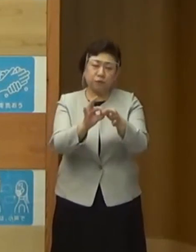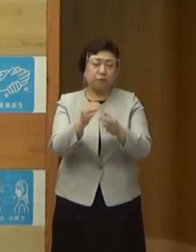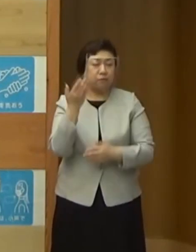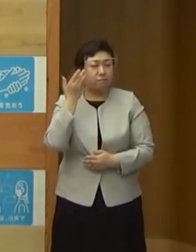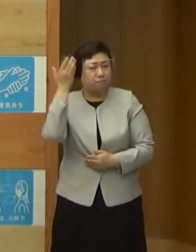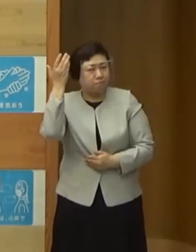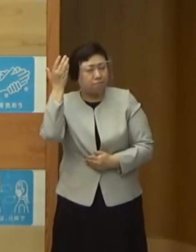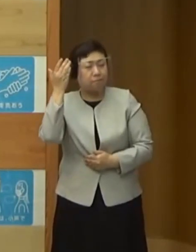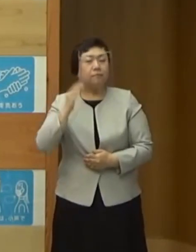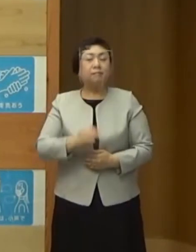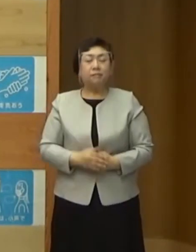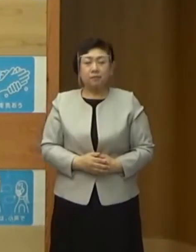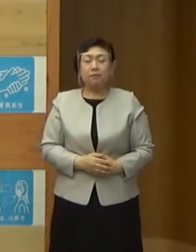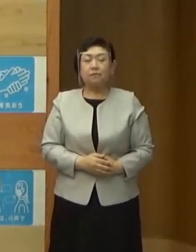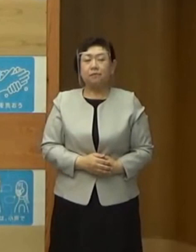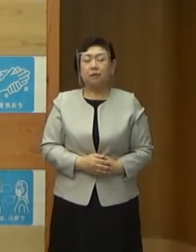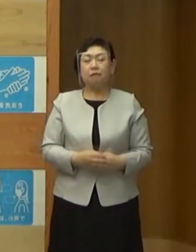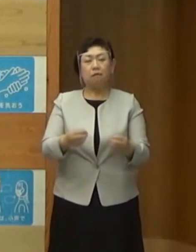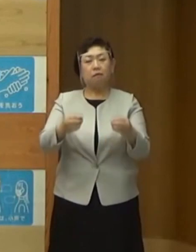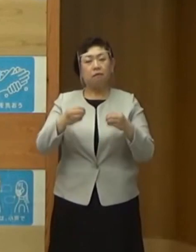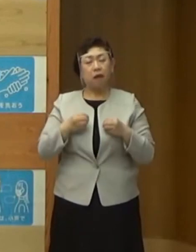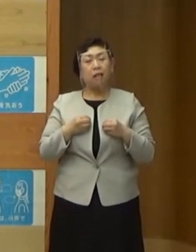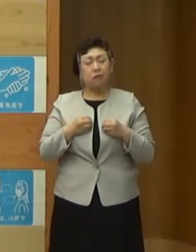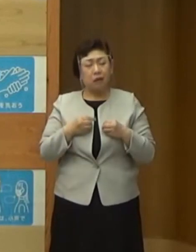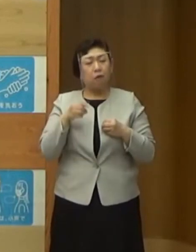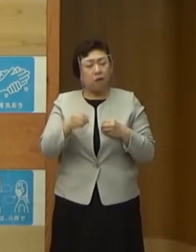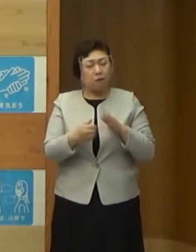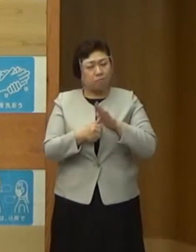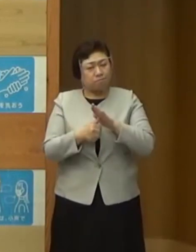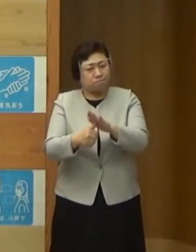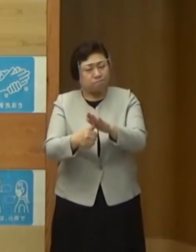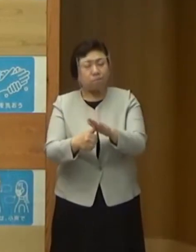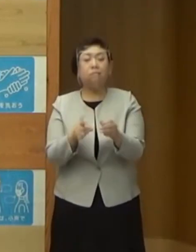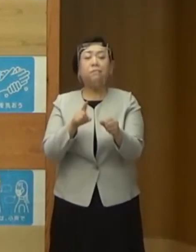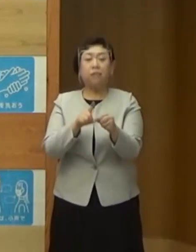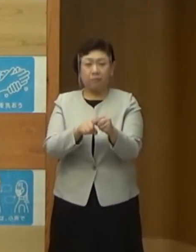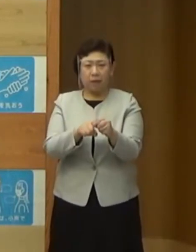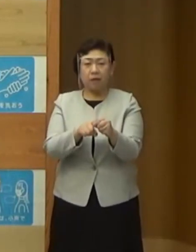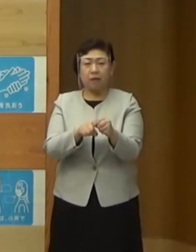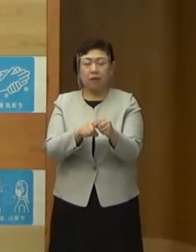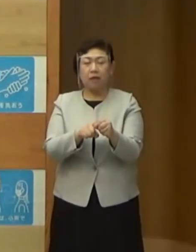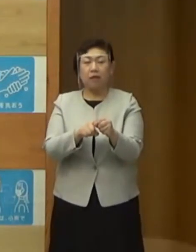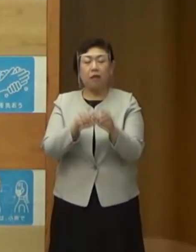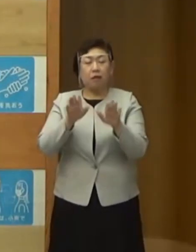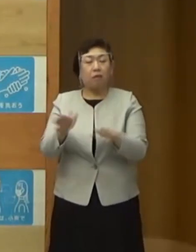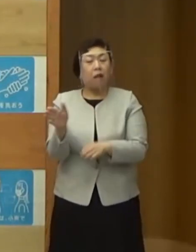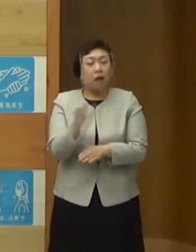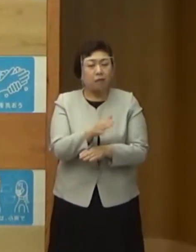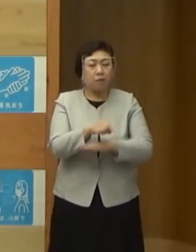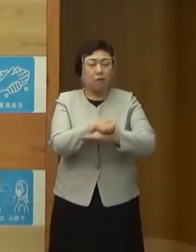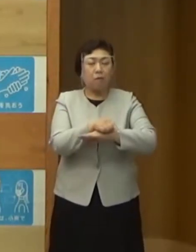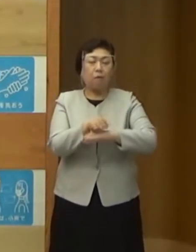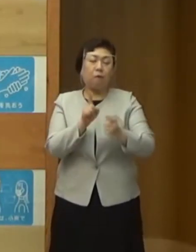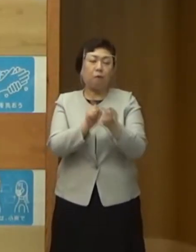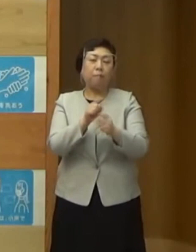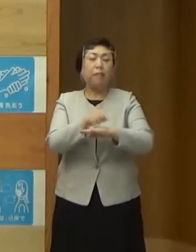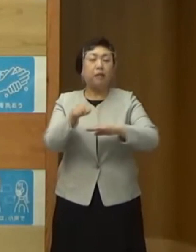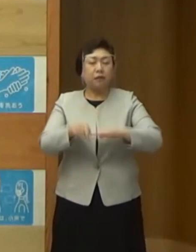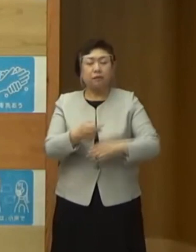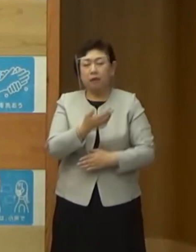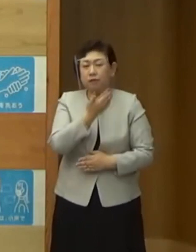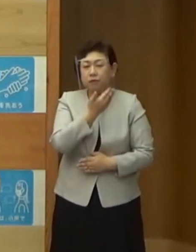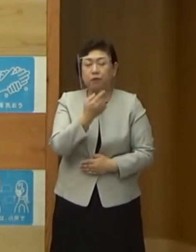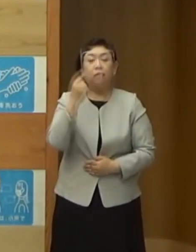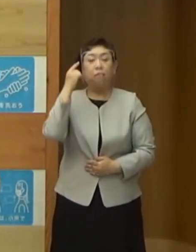くということになります。感染を着実に抑制をしていくためにも今後の対応が重要となります